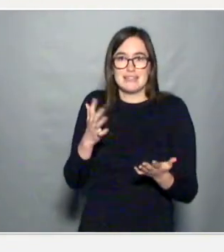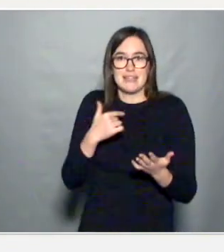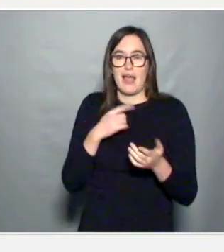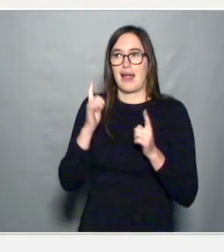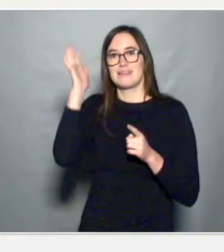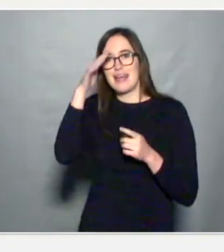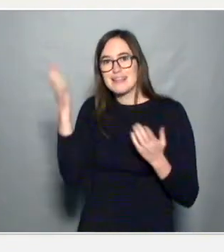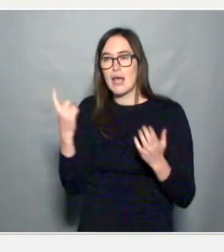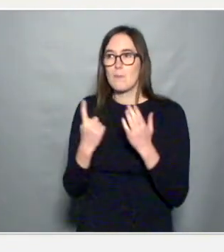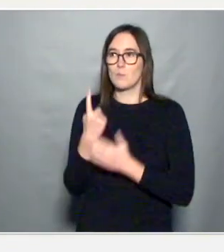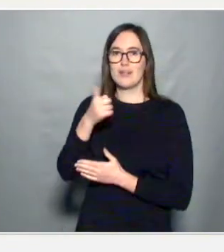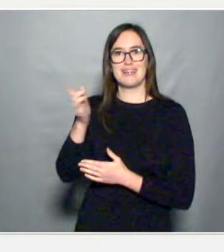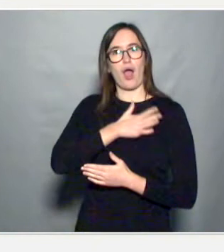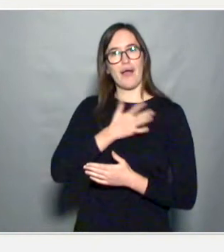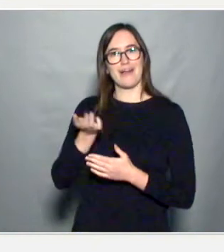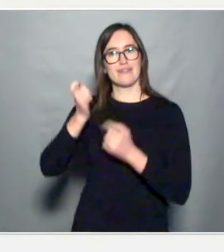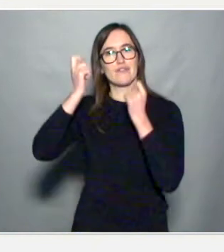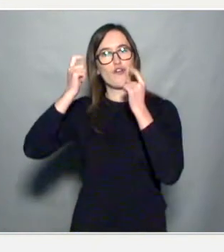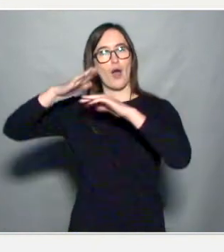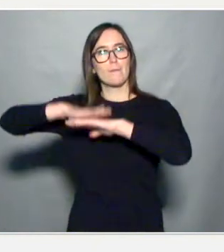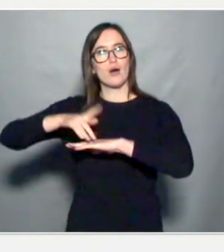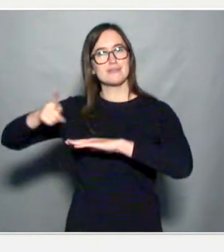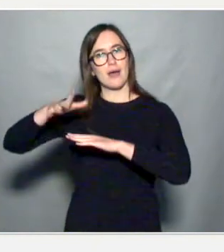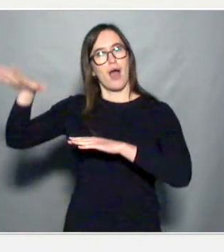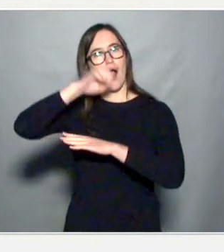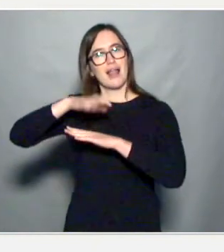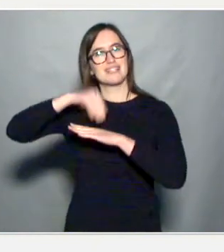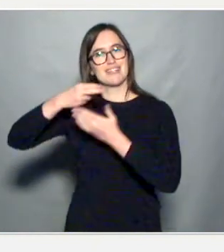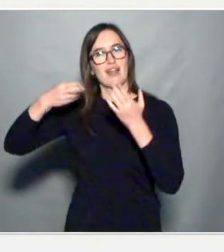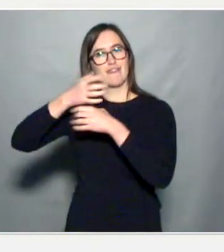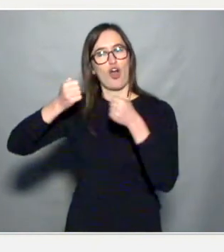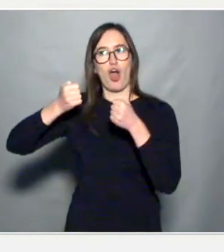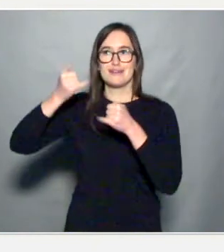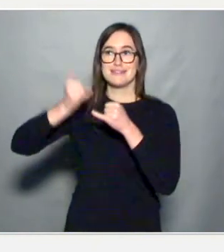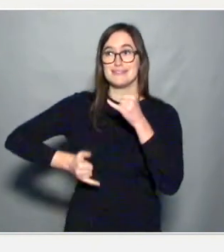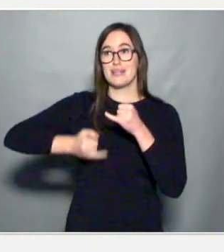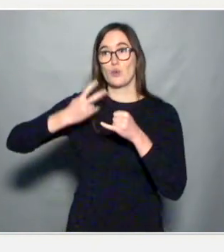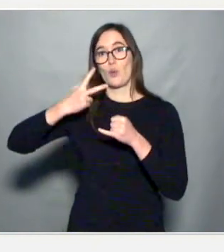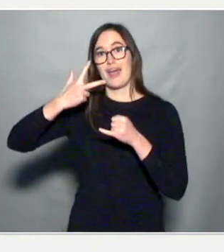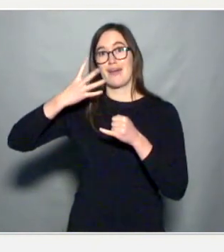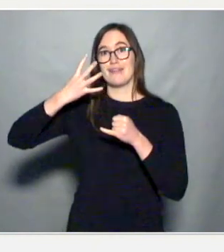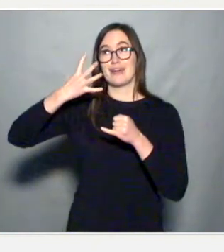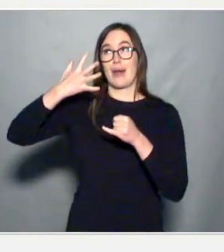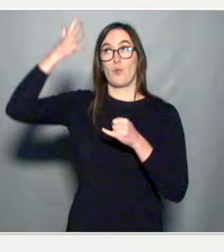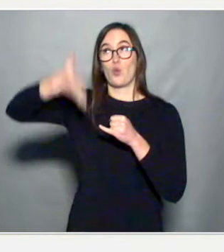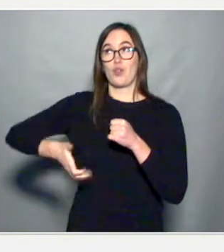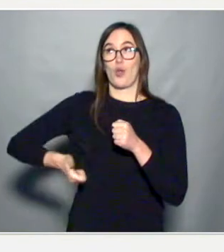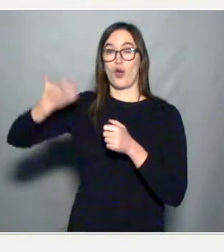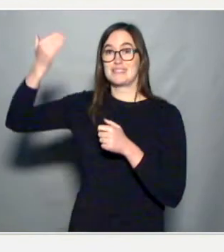de eventuellt har en databas med alla svenska namn från de senaste 2, 3, 4, 500 år tillbaka i